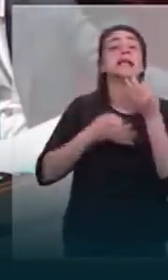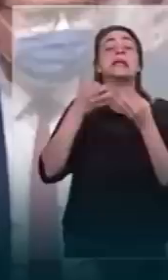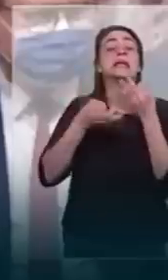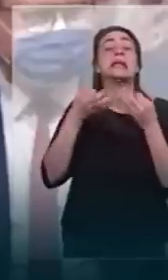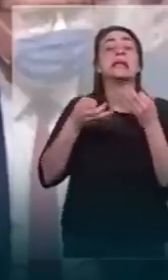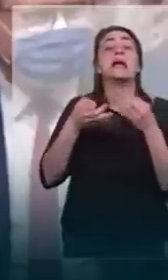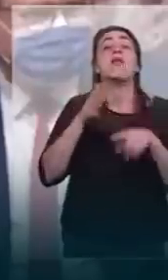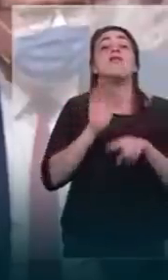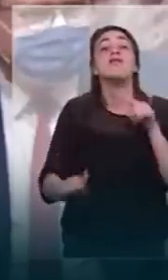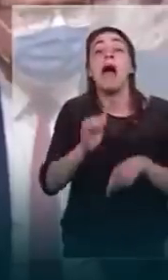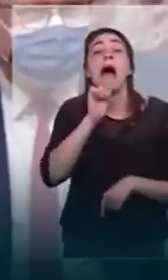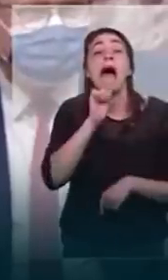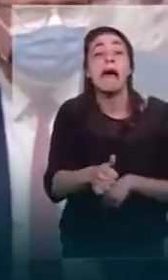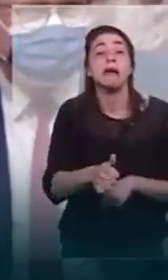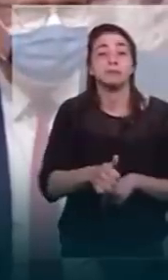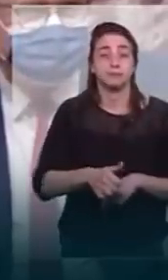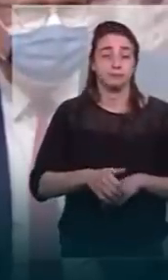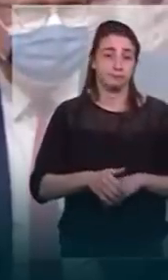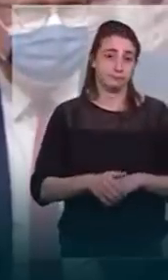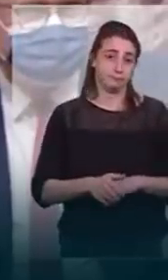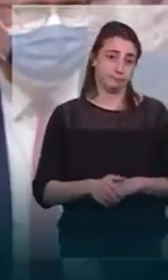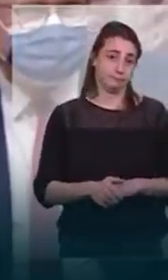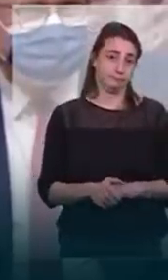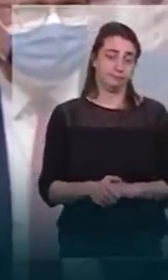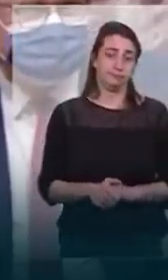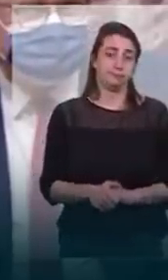Monsieur le ministre, vous avez la parole.